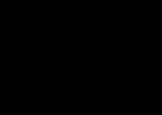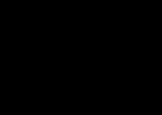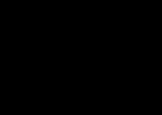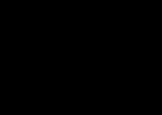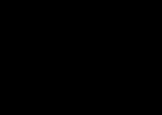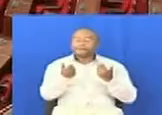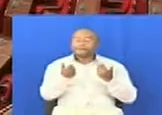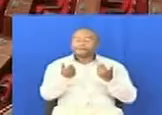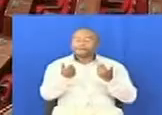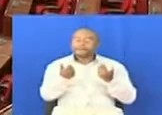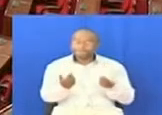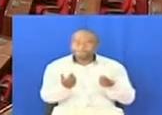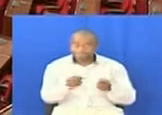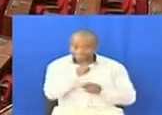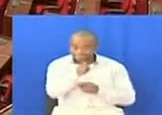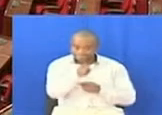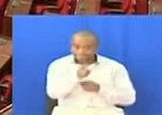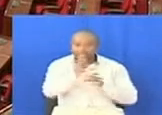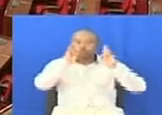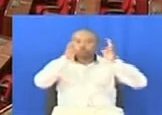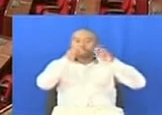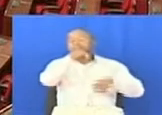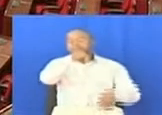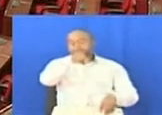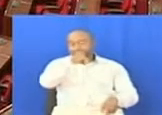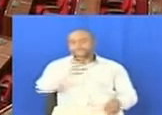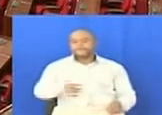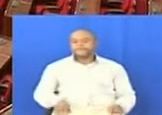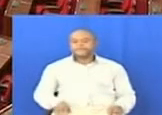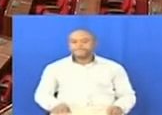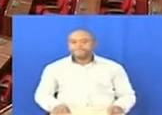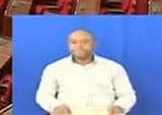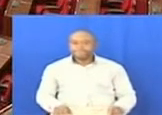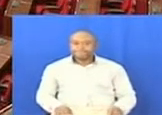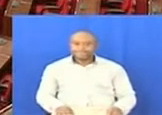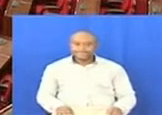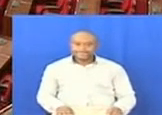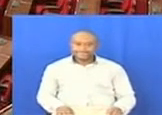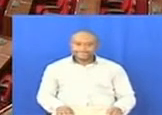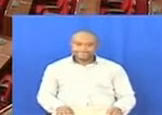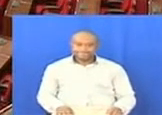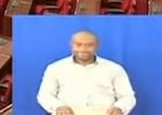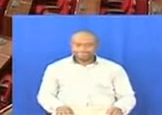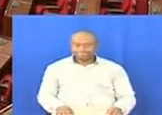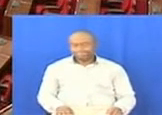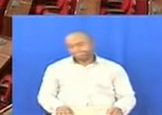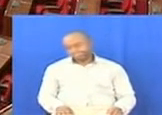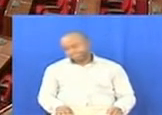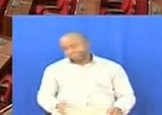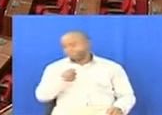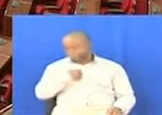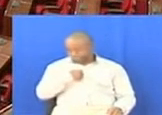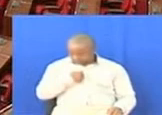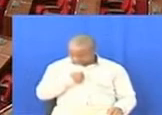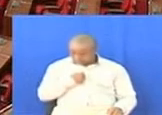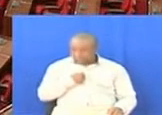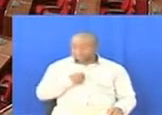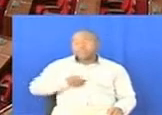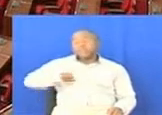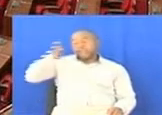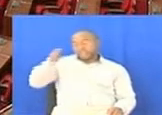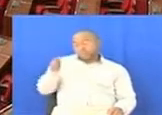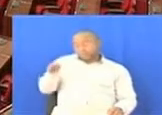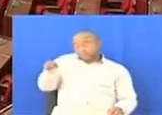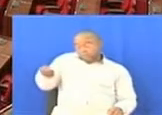kwenye hoja hii ambayo iko mbele yetu. Mheshimiwa Speaker, naupongeza sana uongozi wa bunge, wewe mwenyewe